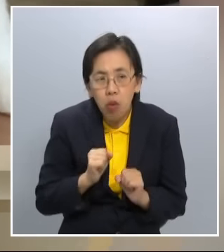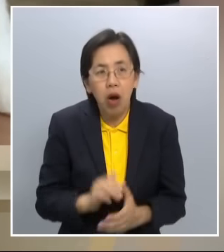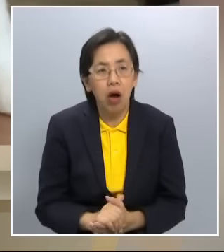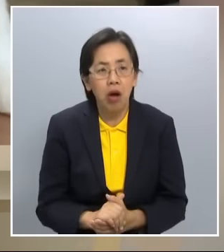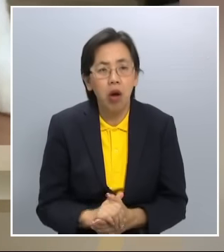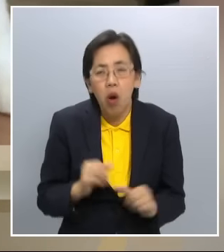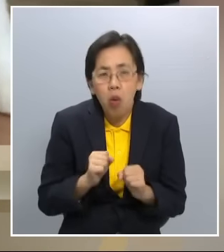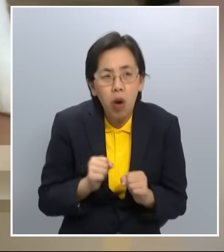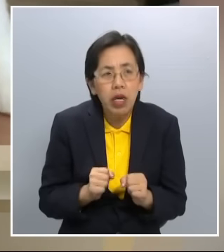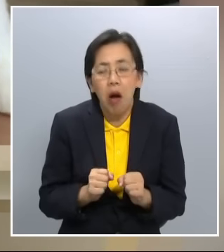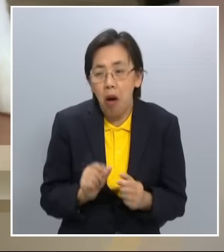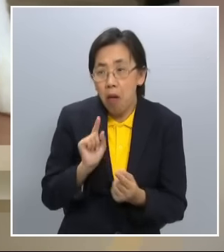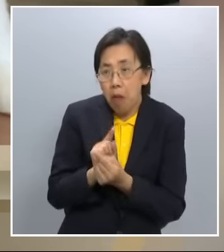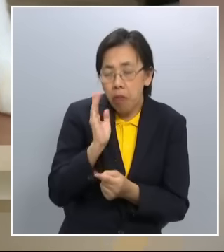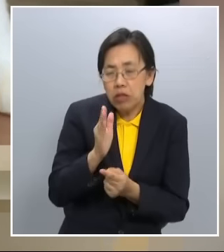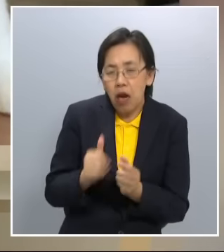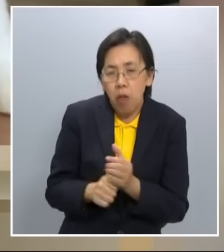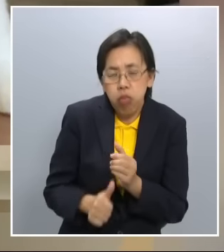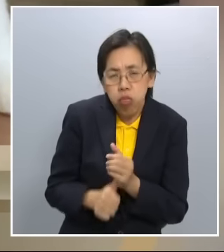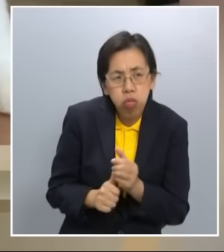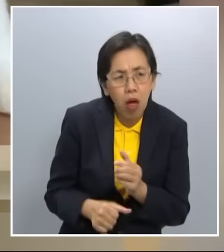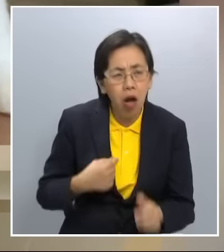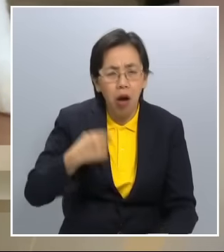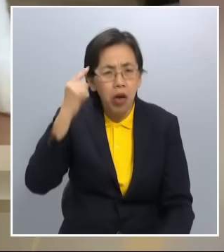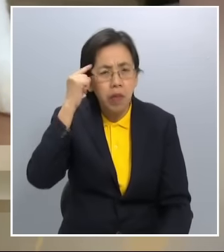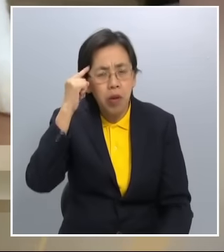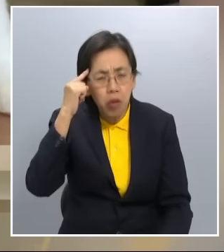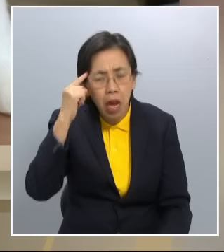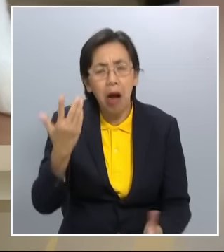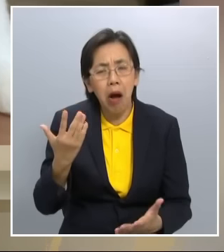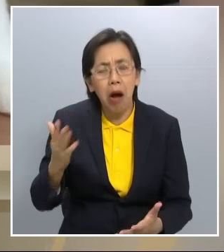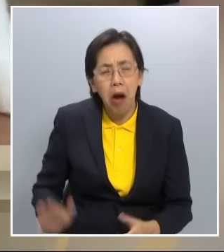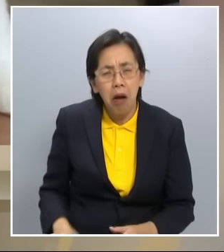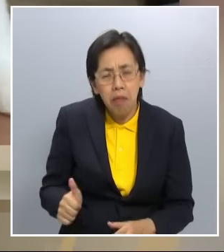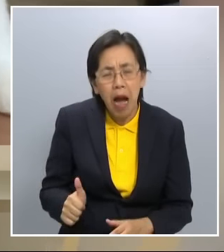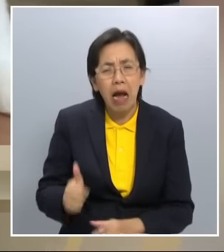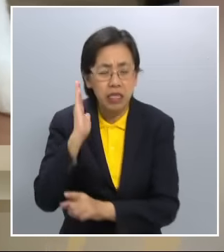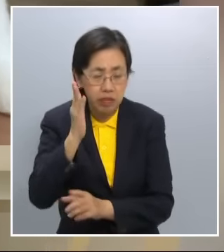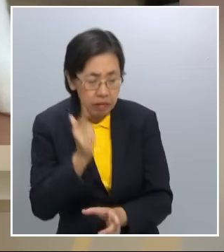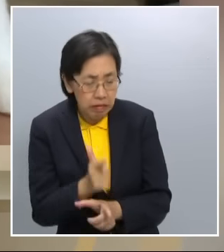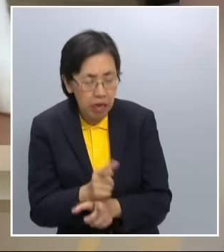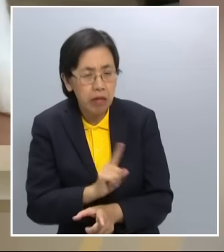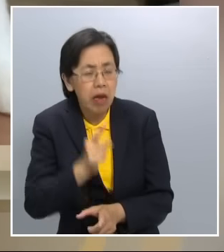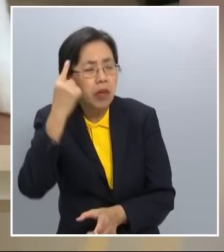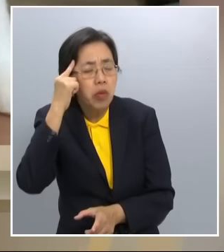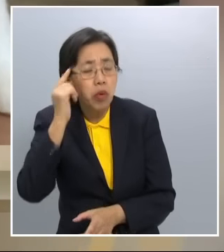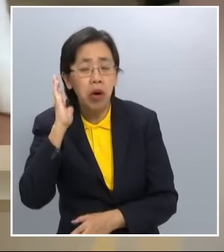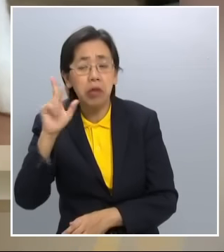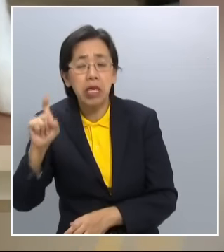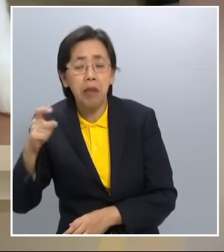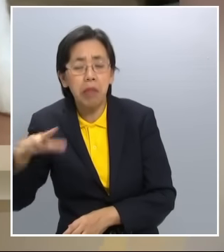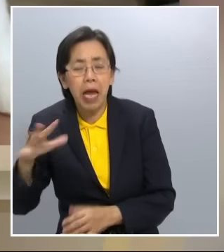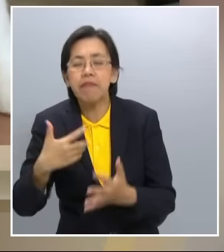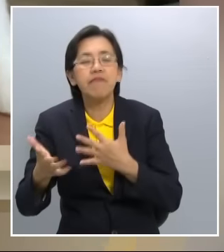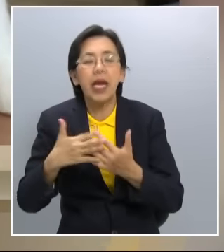ขนาดอุจจาระแตกเราก็ไม่รู้ว่าหมาที่อยู่กับชายคนนี้เจออะไรมาบ้างแต่วันนี้เมื่อเขาเสียชีวิตแล้วก็ขออโ